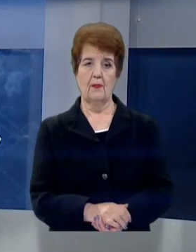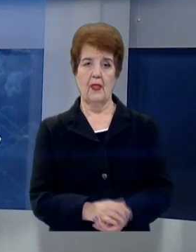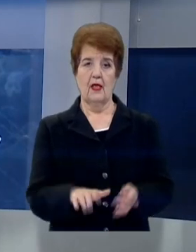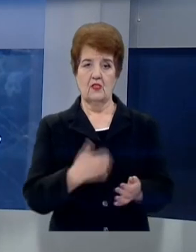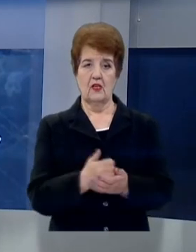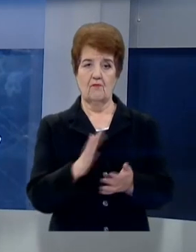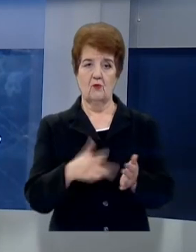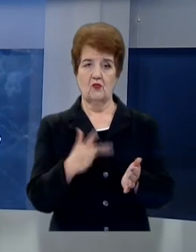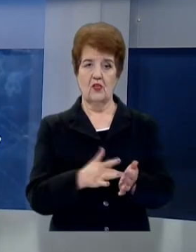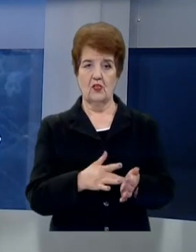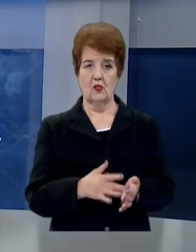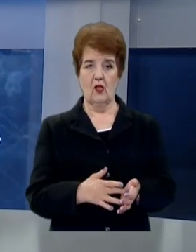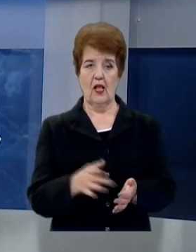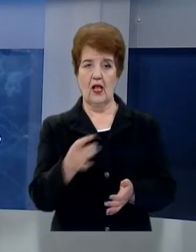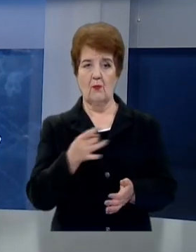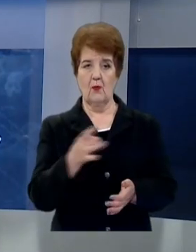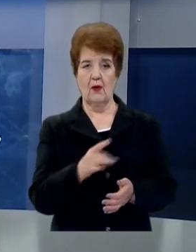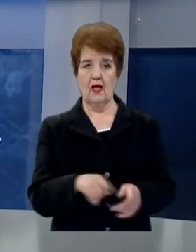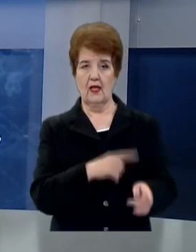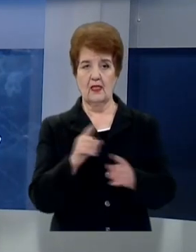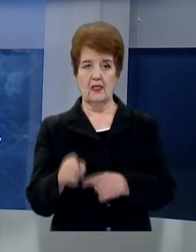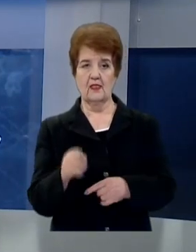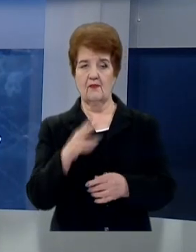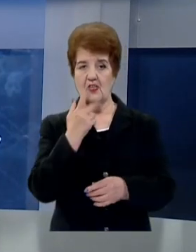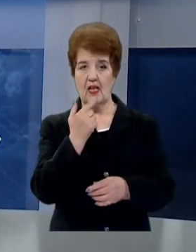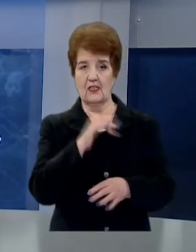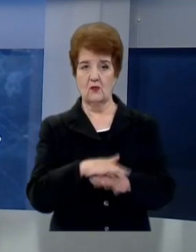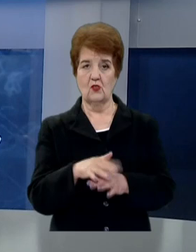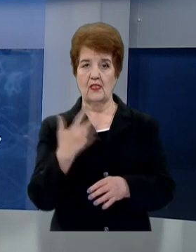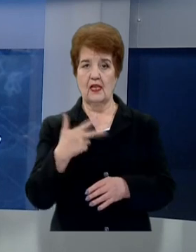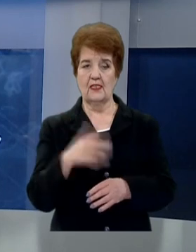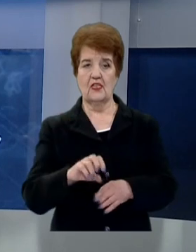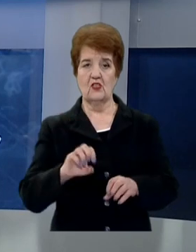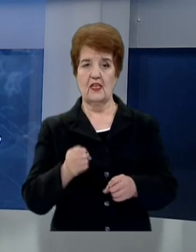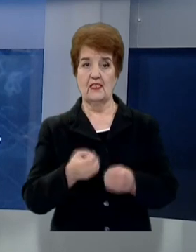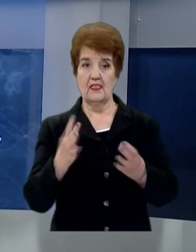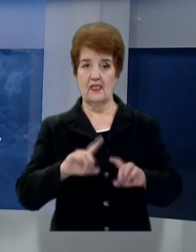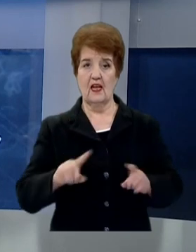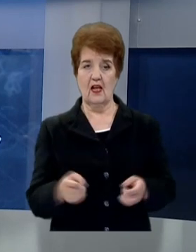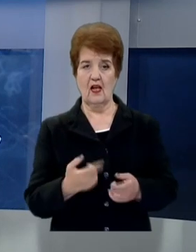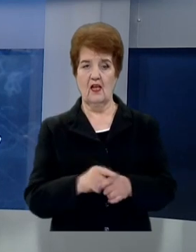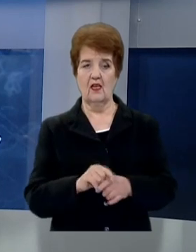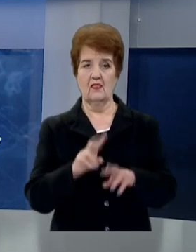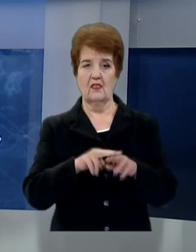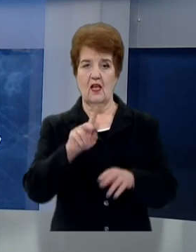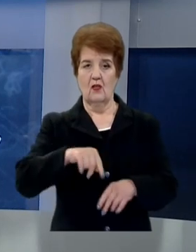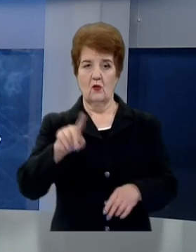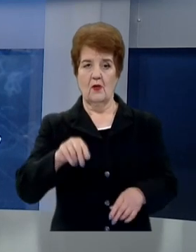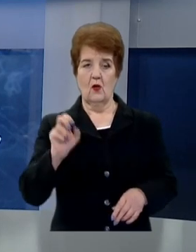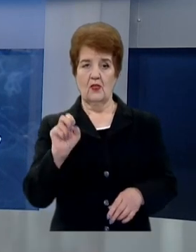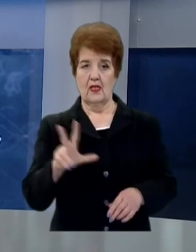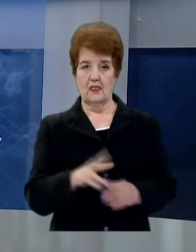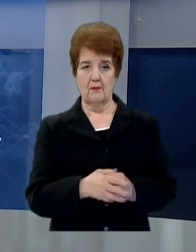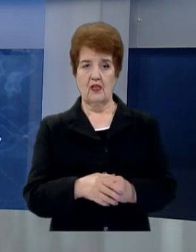Șeful Centrului Republican de Transfuzie a Sângelui, Svetlana Cebotari, va sta 30 de zile în arest preventiv la penitenciarul numărul